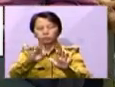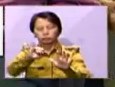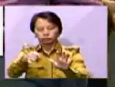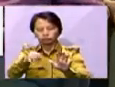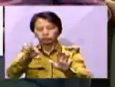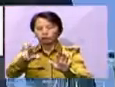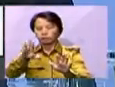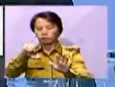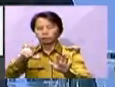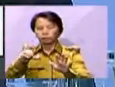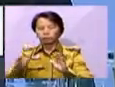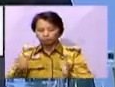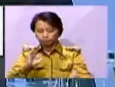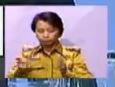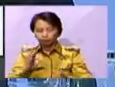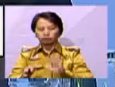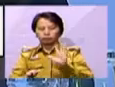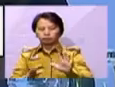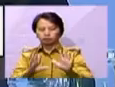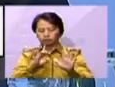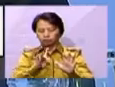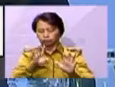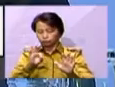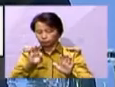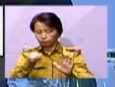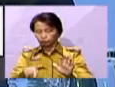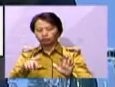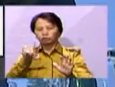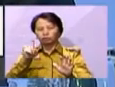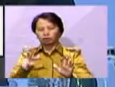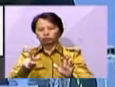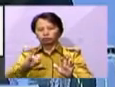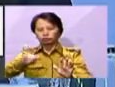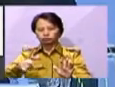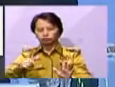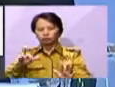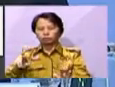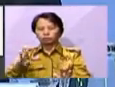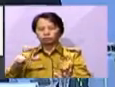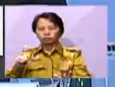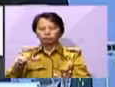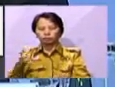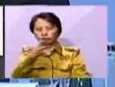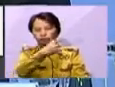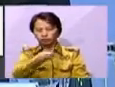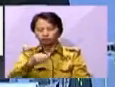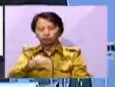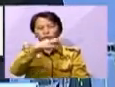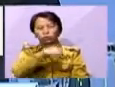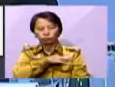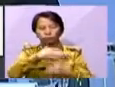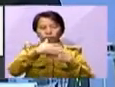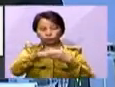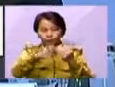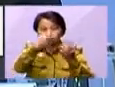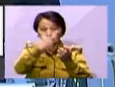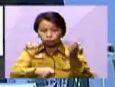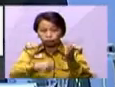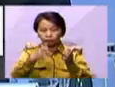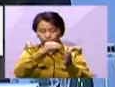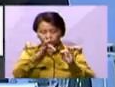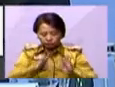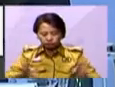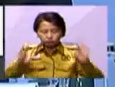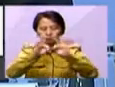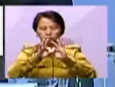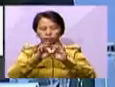RM504.9 juta berbanding RM589.1 juta. Manakala keuntungan selepas cukai dan